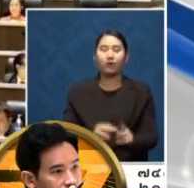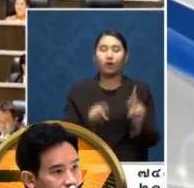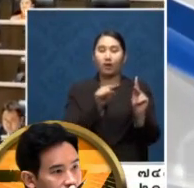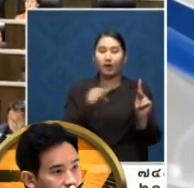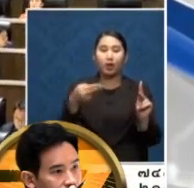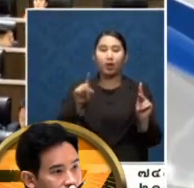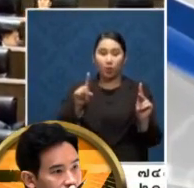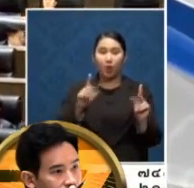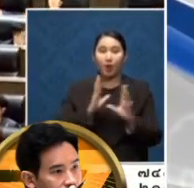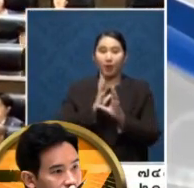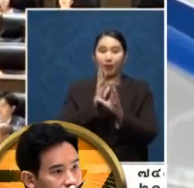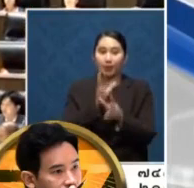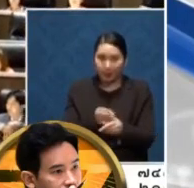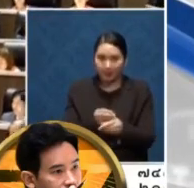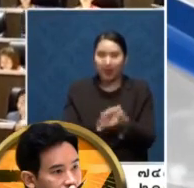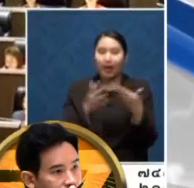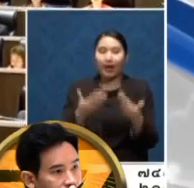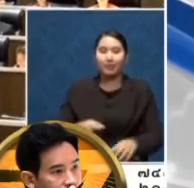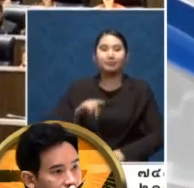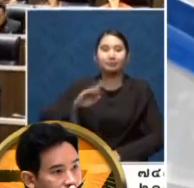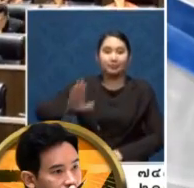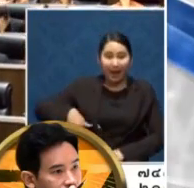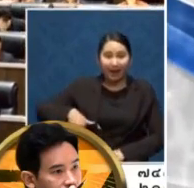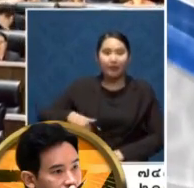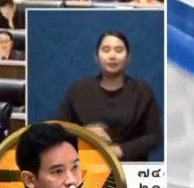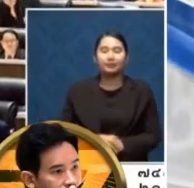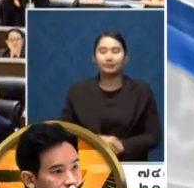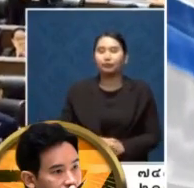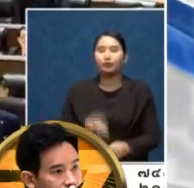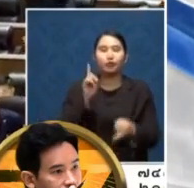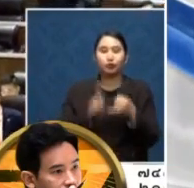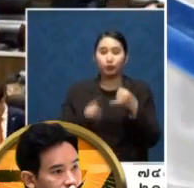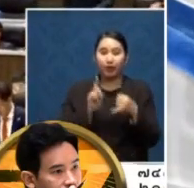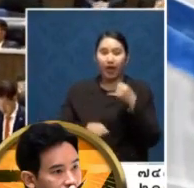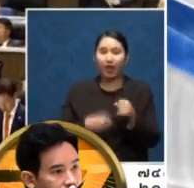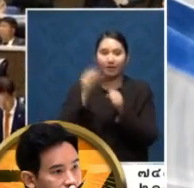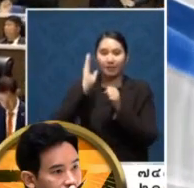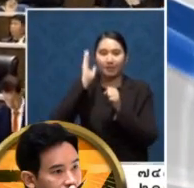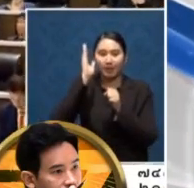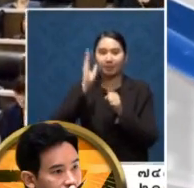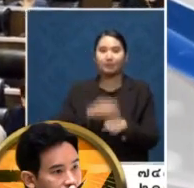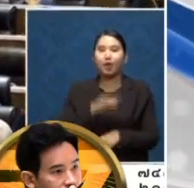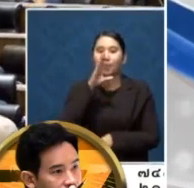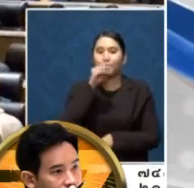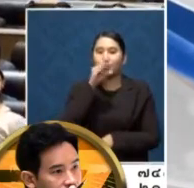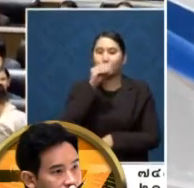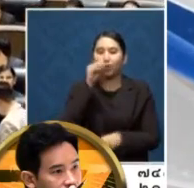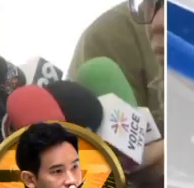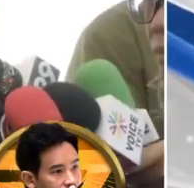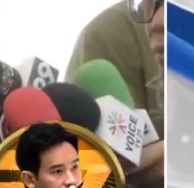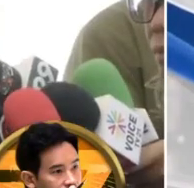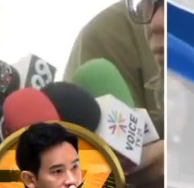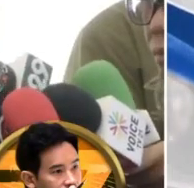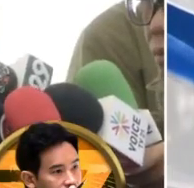บอกว่าส.สเพื่อไทยและก้าวไกลโดยขั้วรัฐบาลเดิมเรียกไปคุยเพื่อจะซื้อตัวนั้นก็มองว่ามันเป็นลูกไม้เดิมๆการ